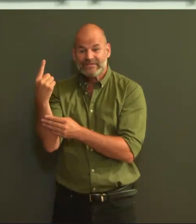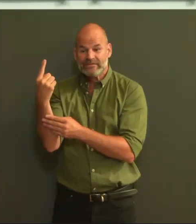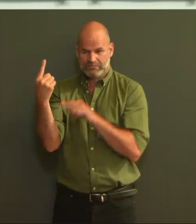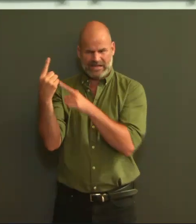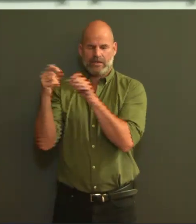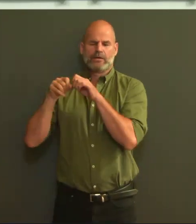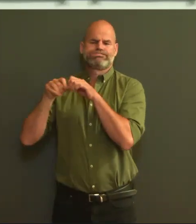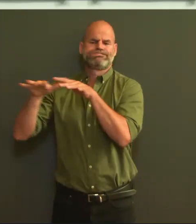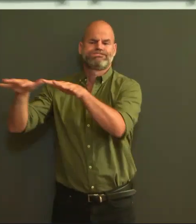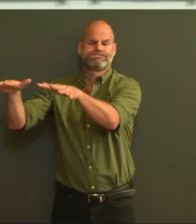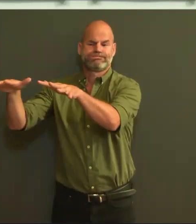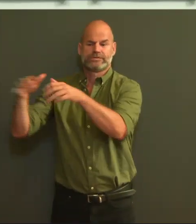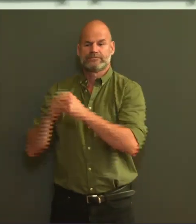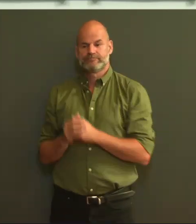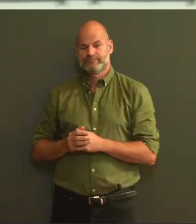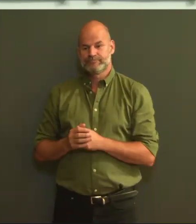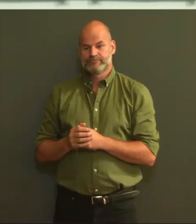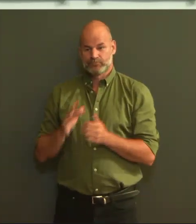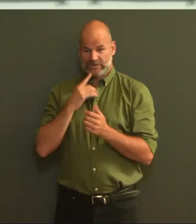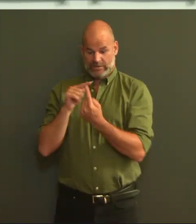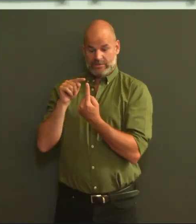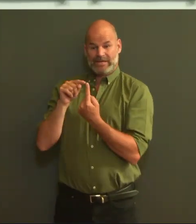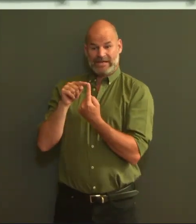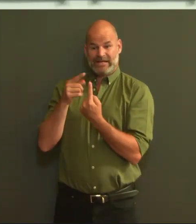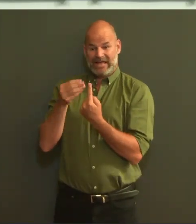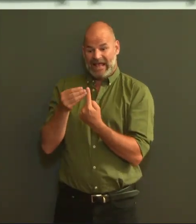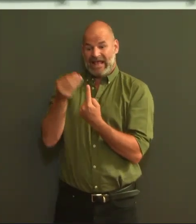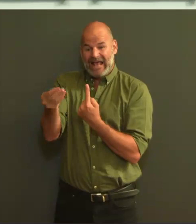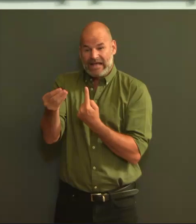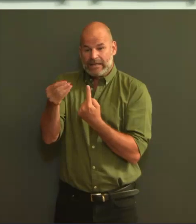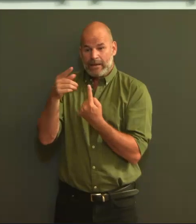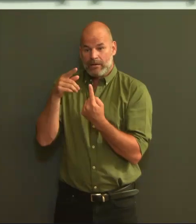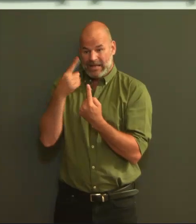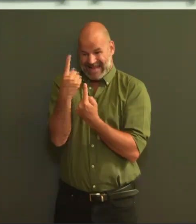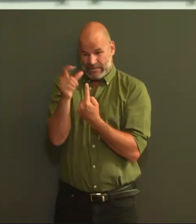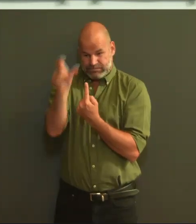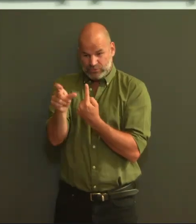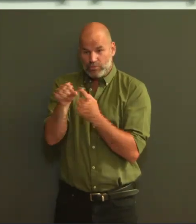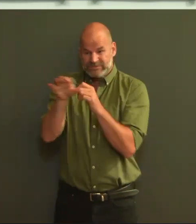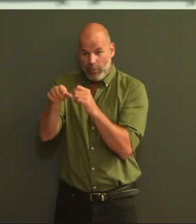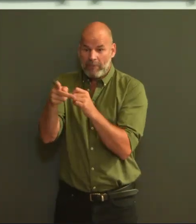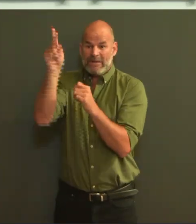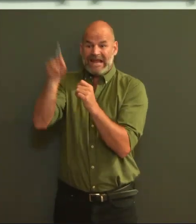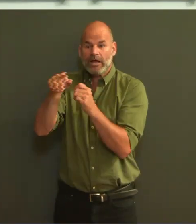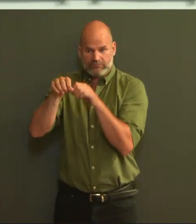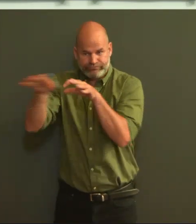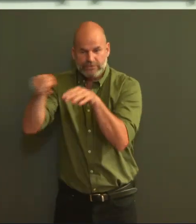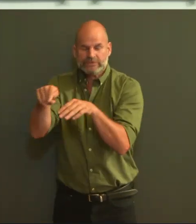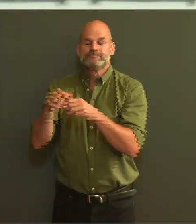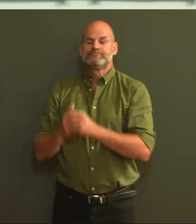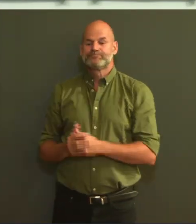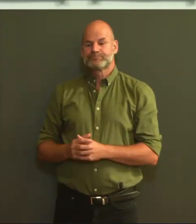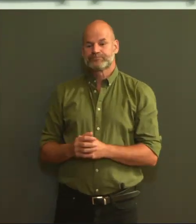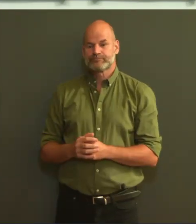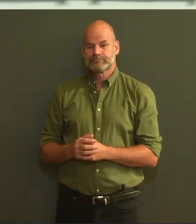besmetten. Als de RT kleiner dan 1 is, dan gaat de epidemie krimpen, want dan zal een geïnfecteerd persoon